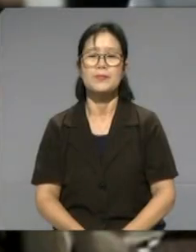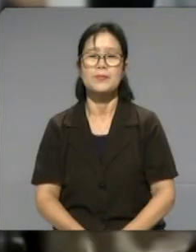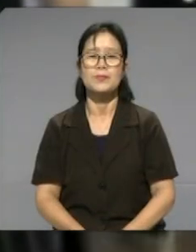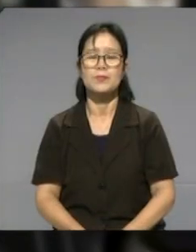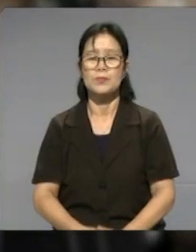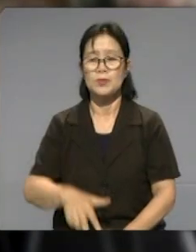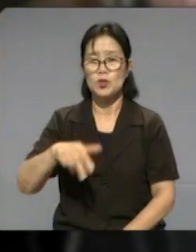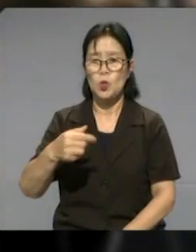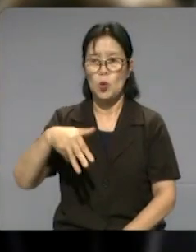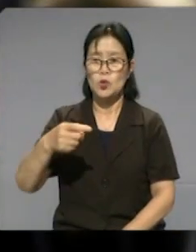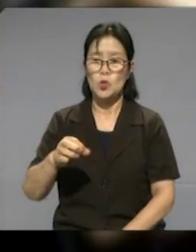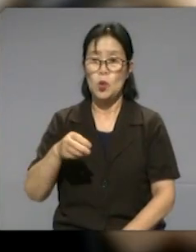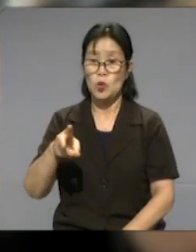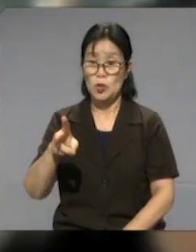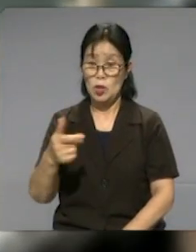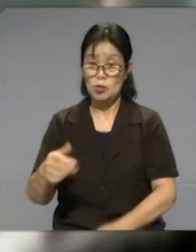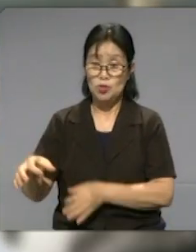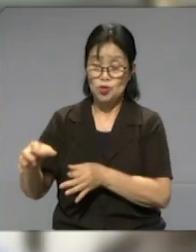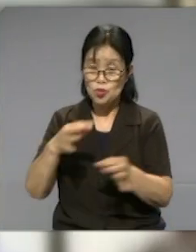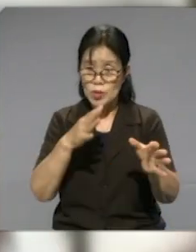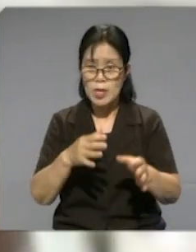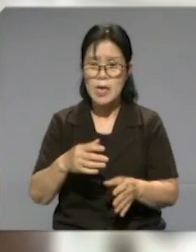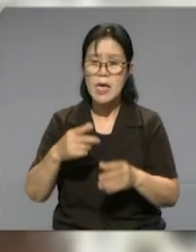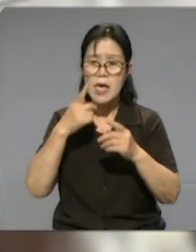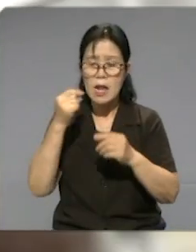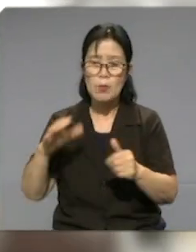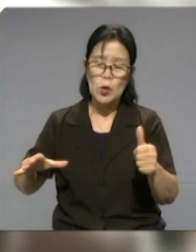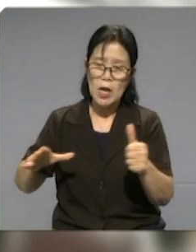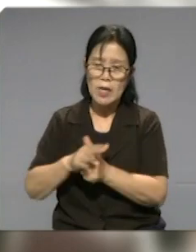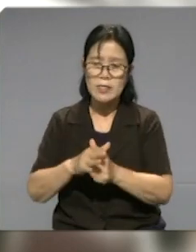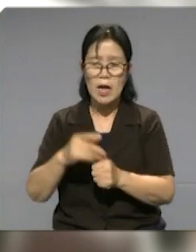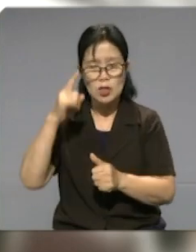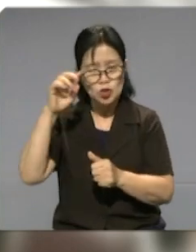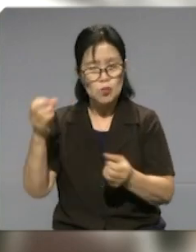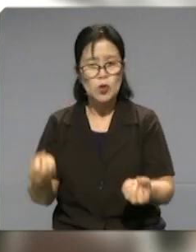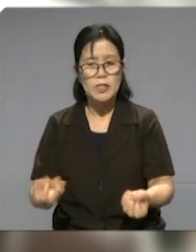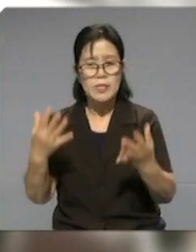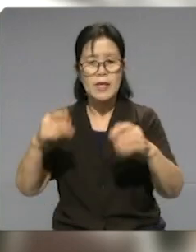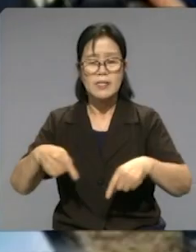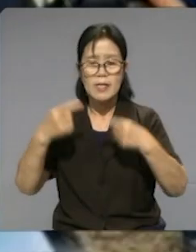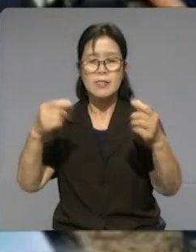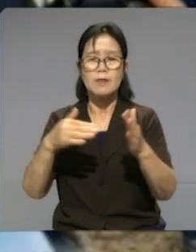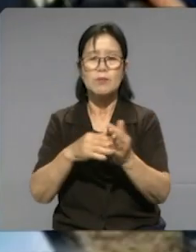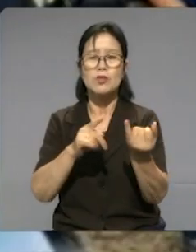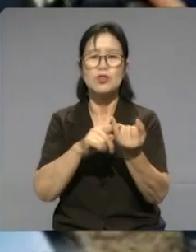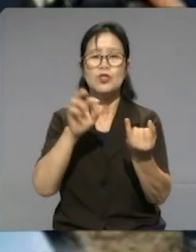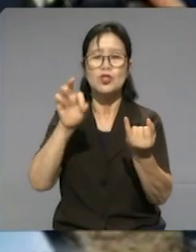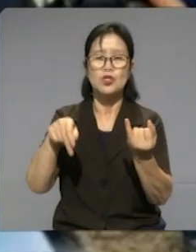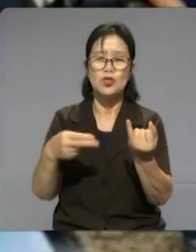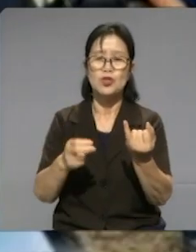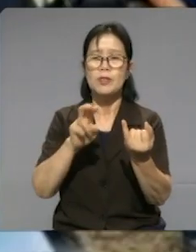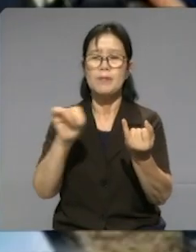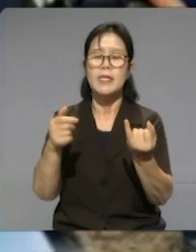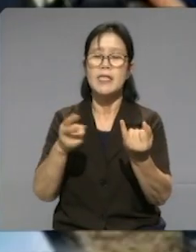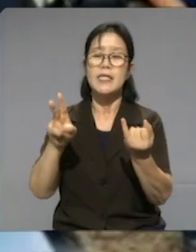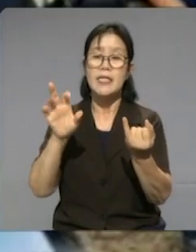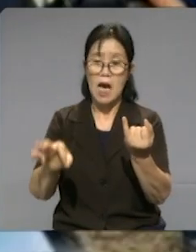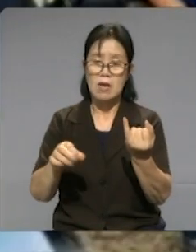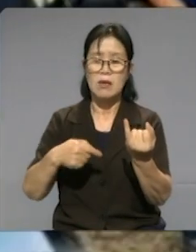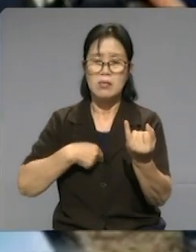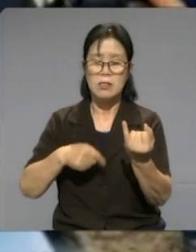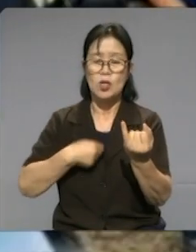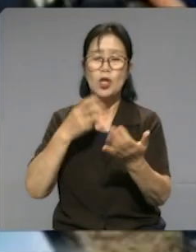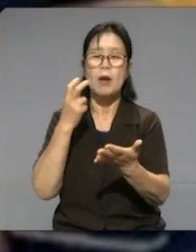조총련이 주최한 일본 간토 학살 추모식 행사에 참석해 논란의 중심에선 윤미향 무소속 의원 자신은